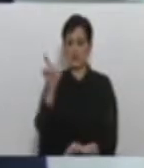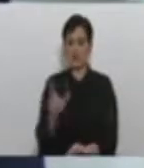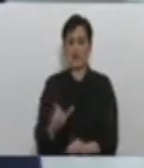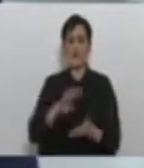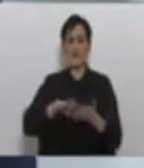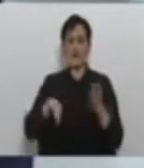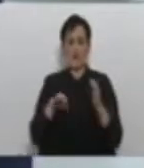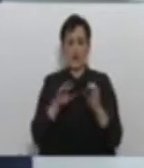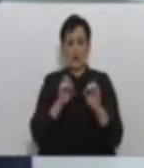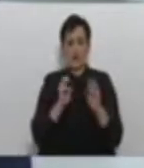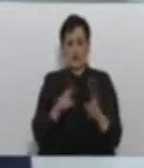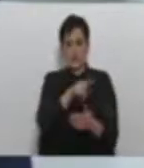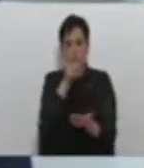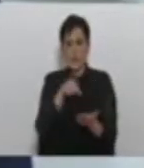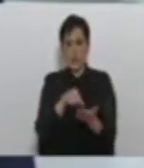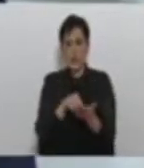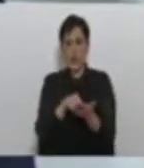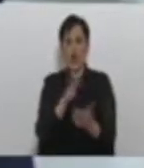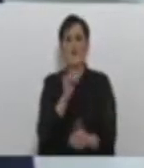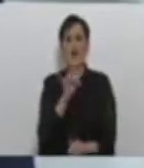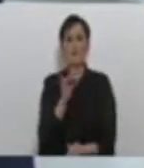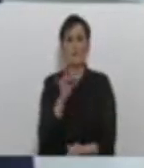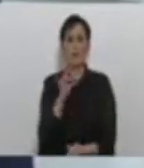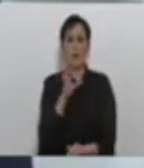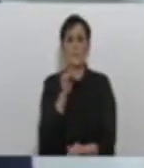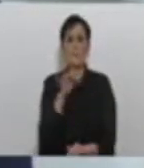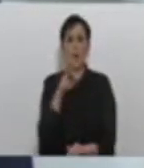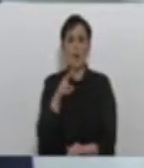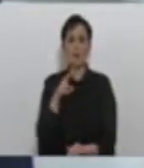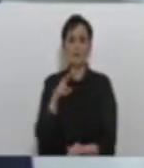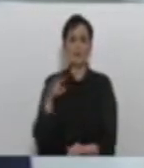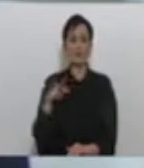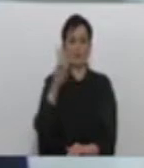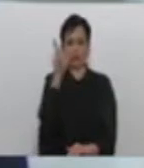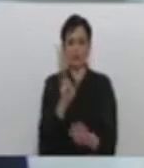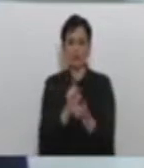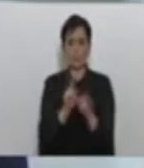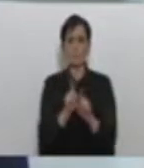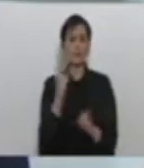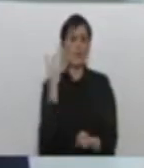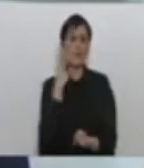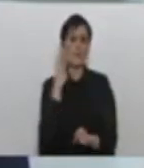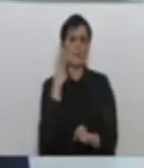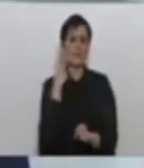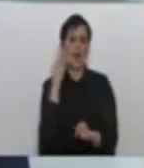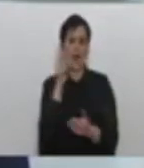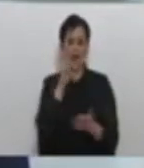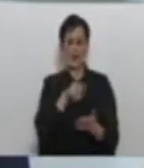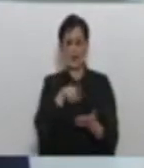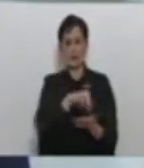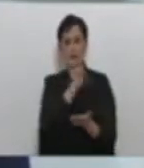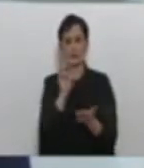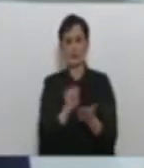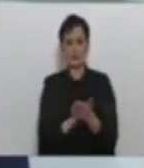უსაფრთხოების საკითხებში, ვესტმინსტერის ფონდის დირექტორატს, ასევე ბრიტანეთში აკრედიტებული დიპლომატიური